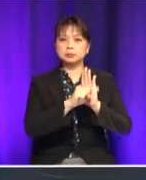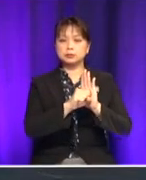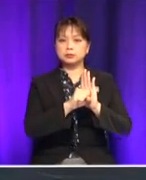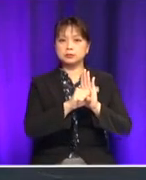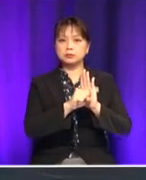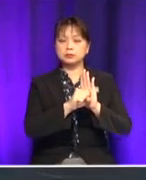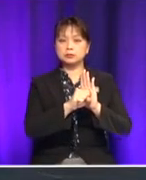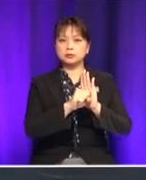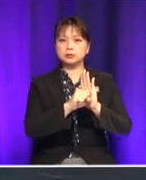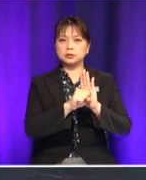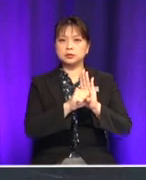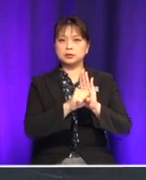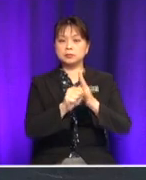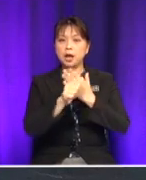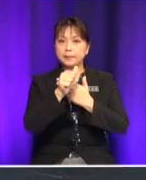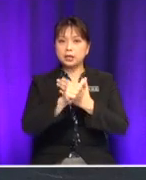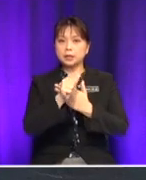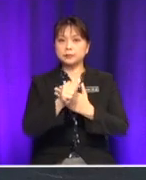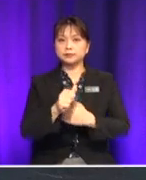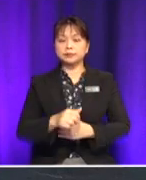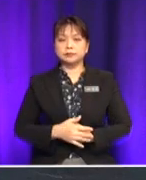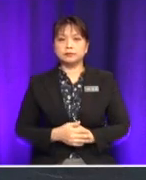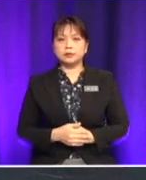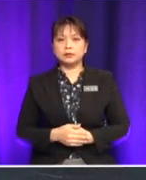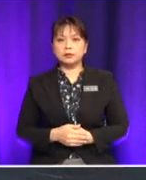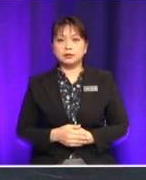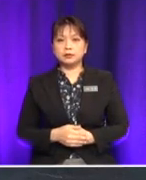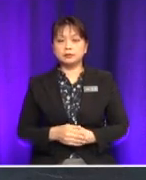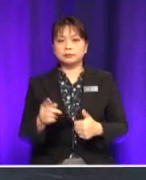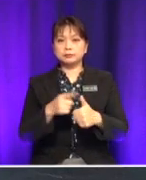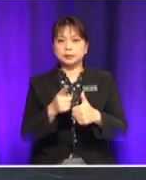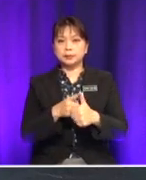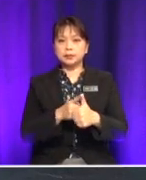simbol amaran Oke simbol amarah yang pertama adalah